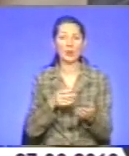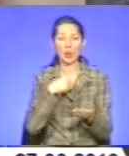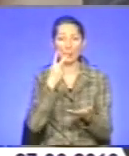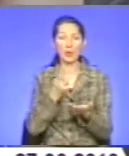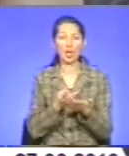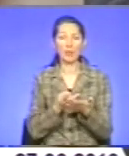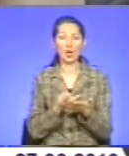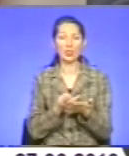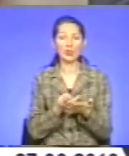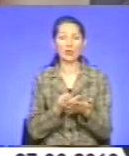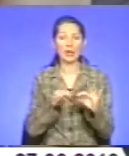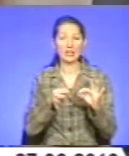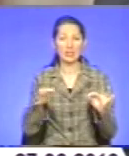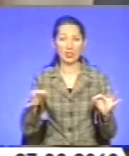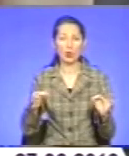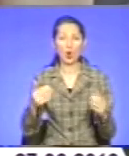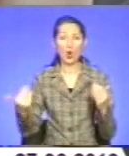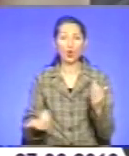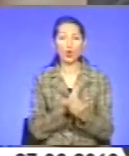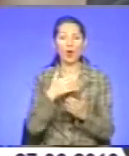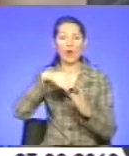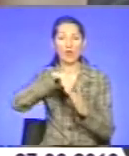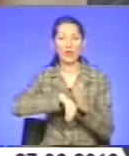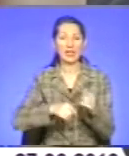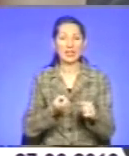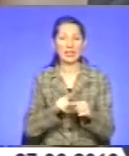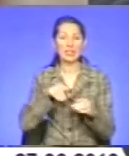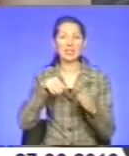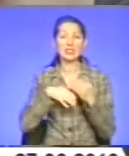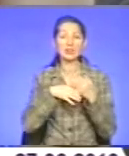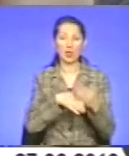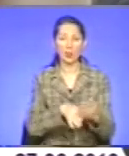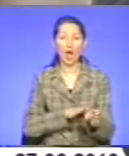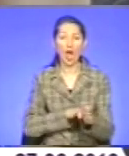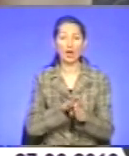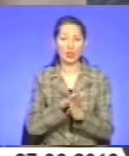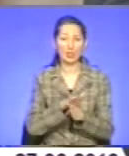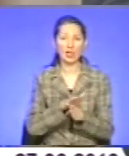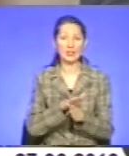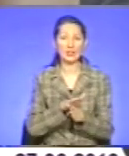передбачив низку нововведень, які сприяють реалізації